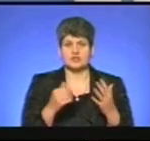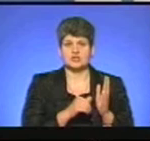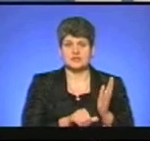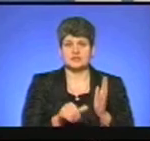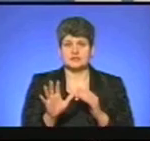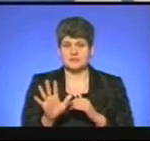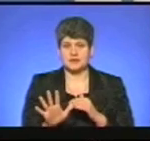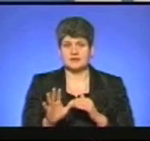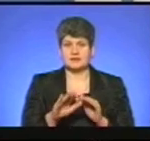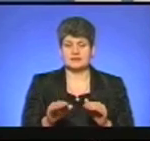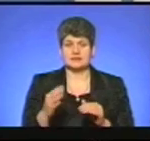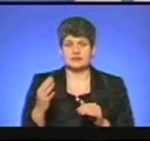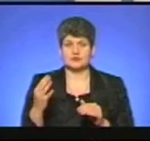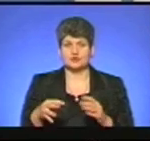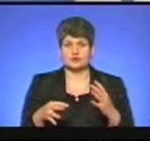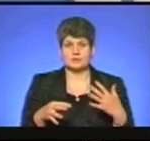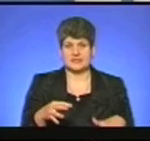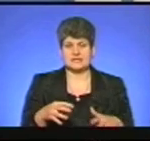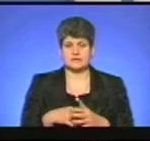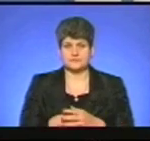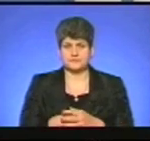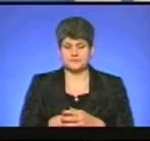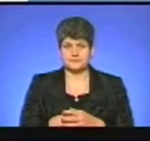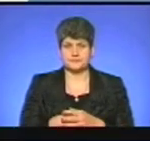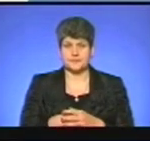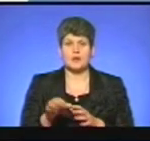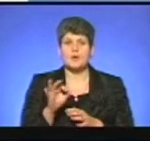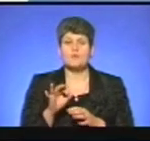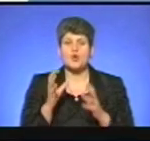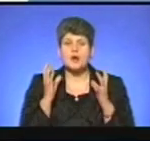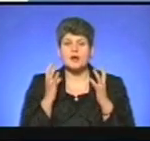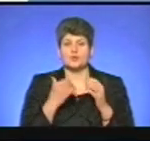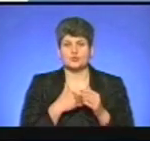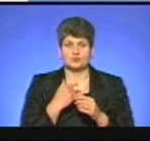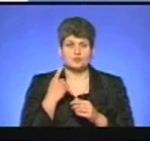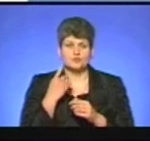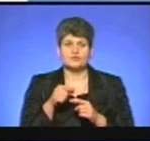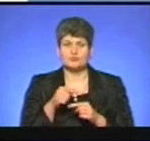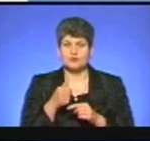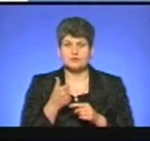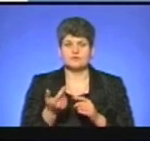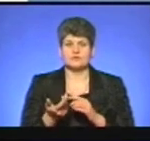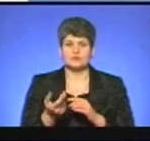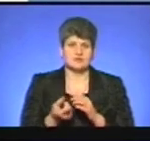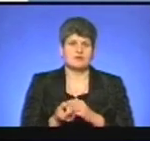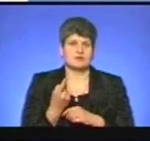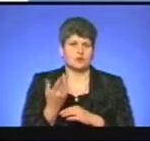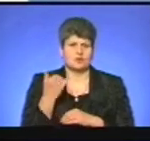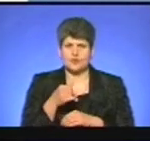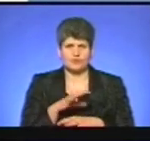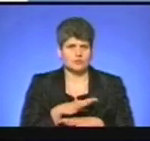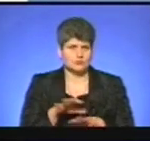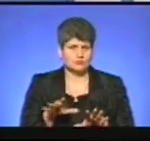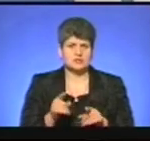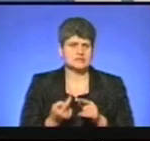дорослих, дітей 40 і 50 відповідно. Про радіо ще хочеться почути. Цього року воно з'явилося, минулого року не було. Також